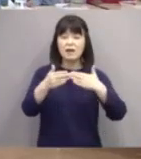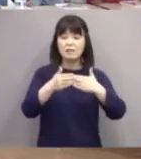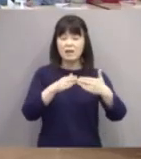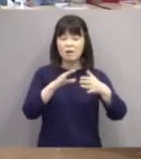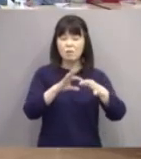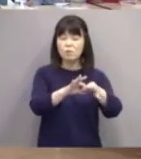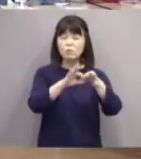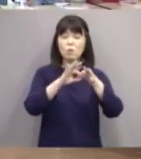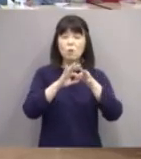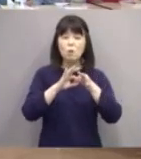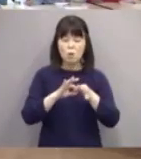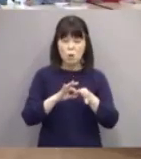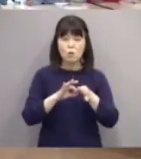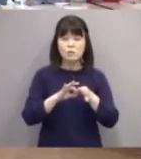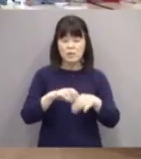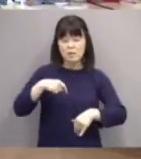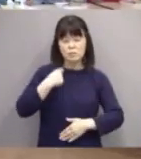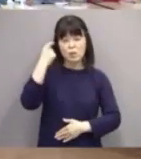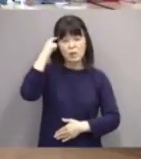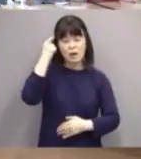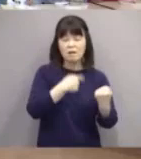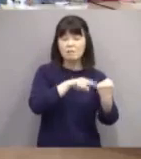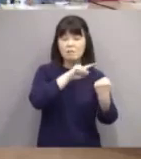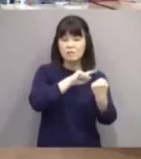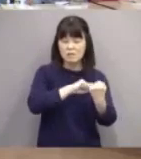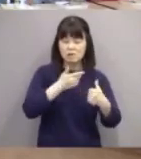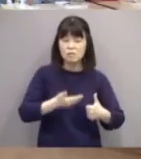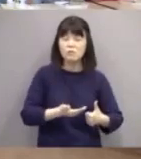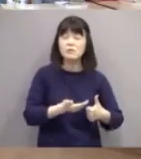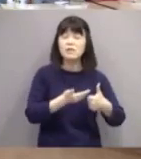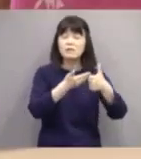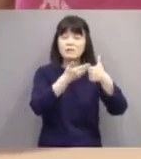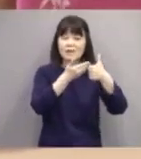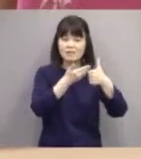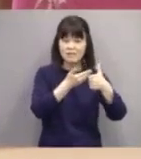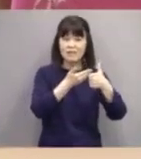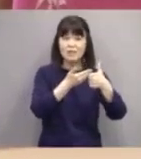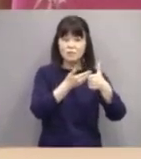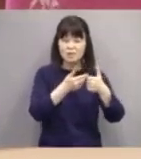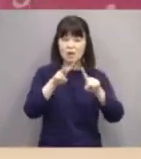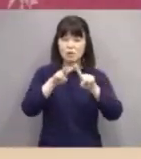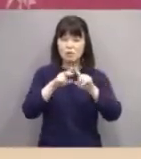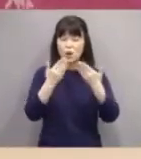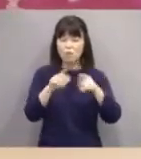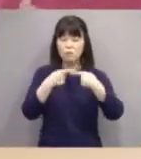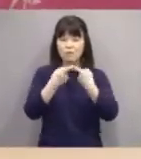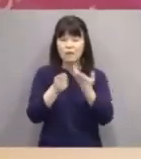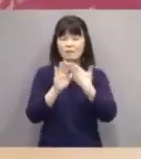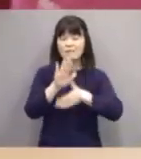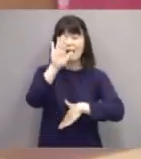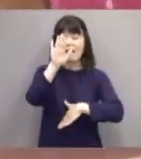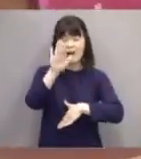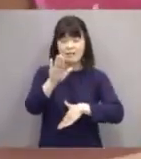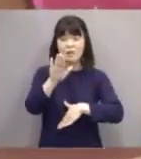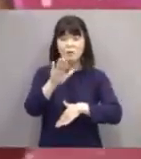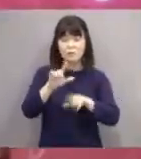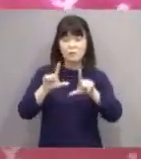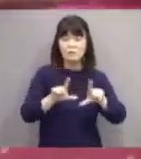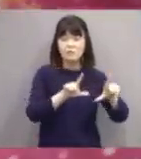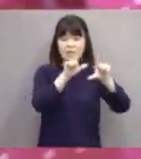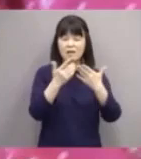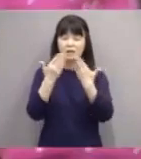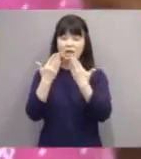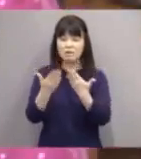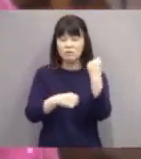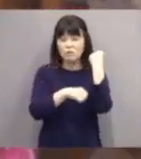することで、園児の自ら考えようとする力を育てたり、小学校以降の生活や学習の基盤を育